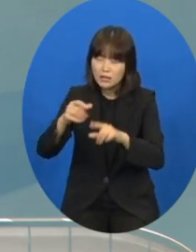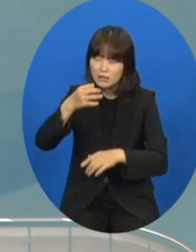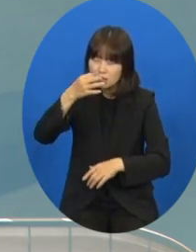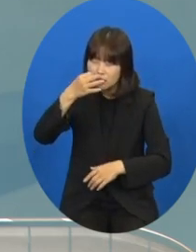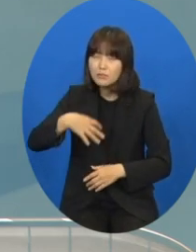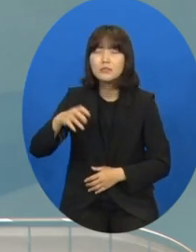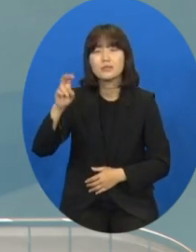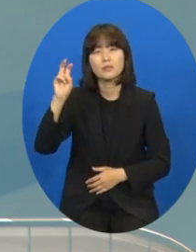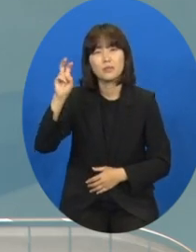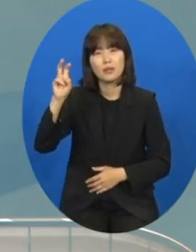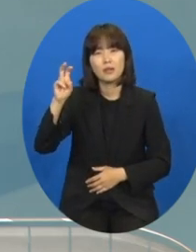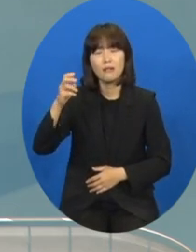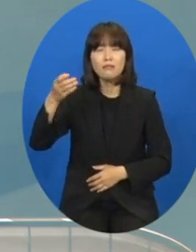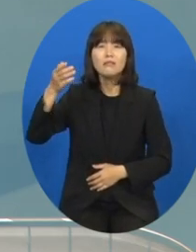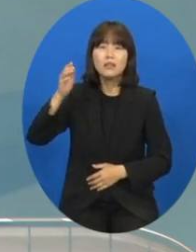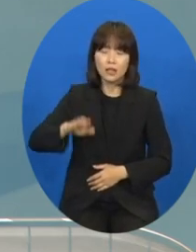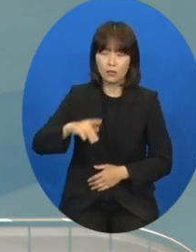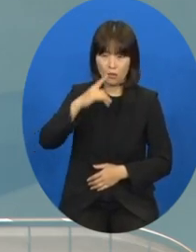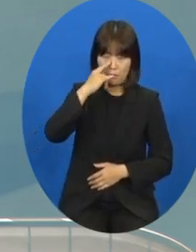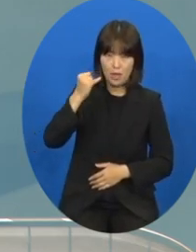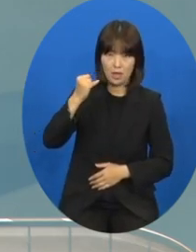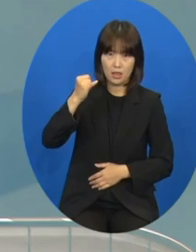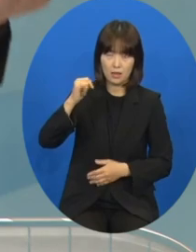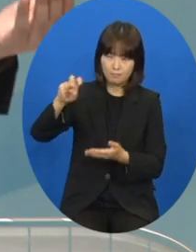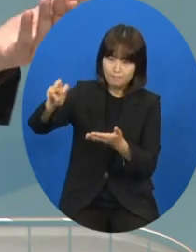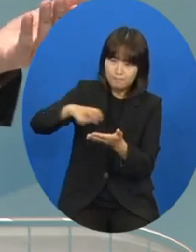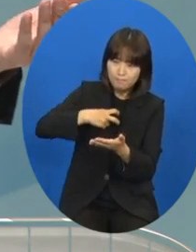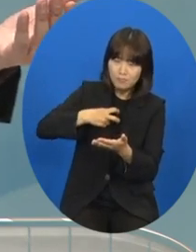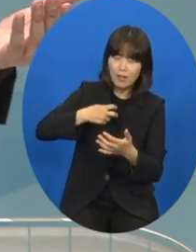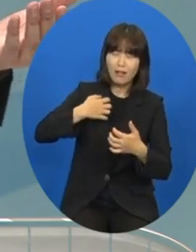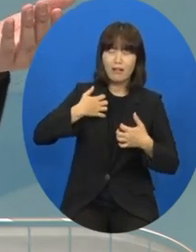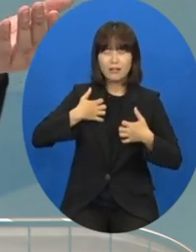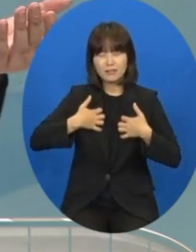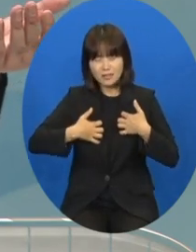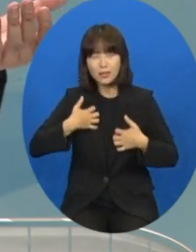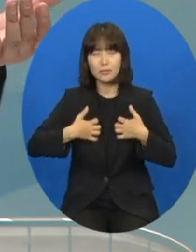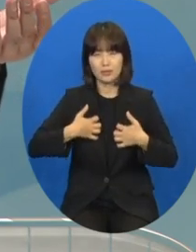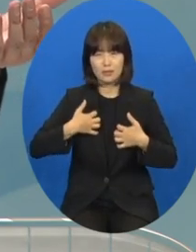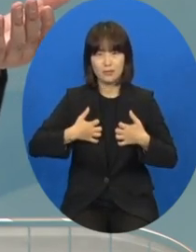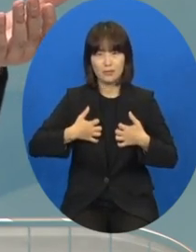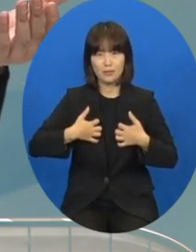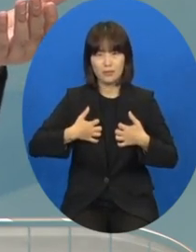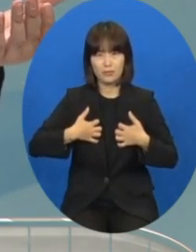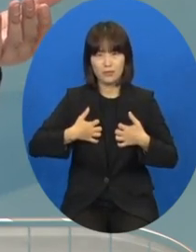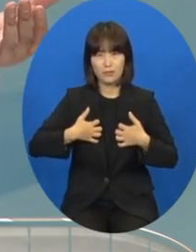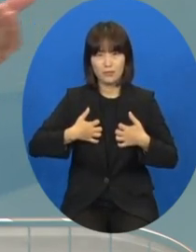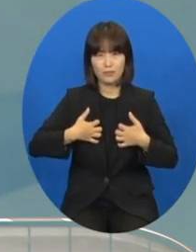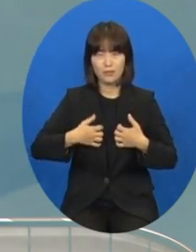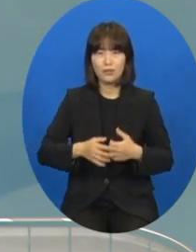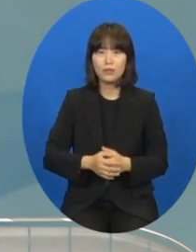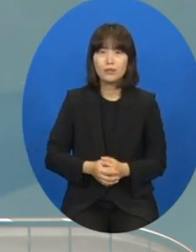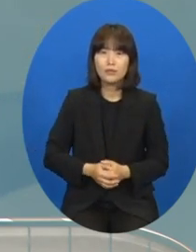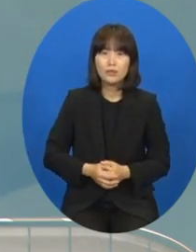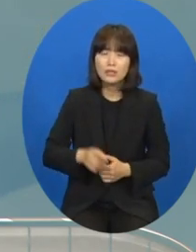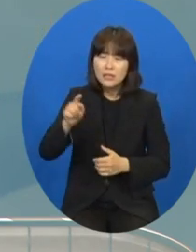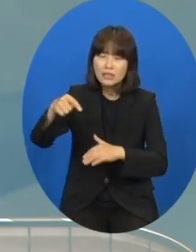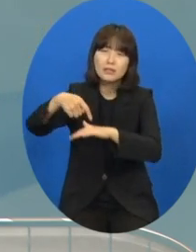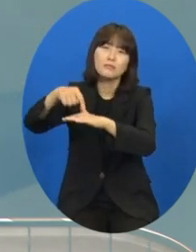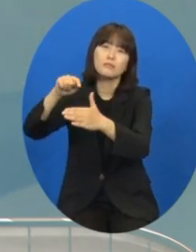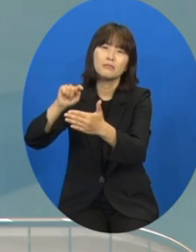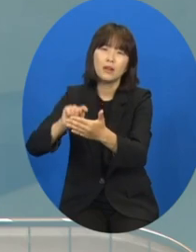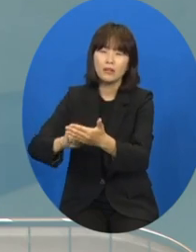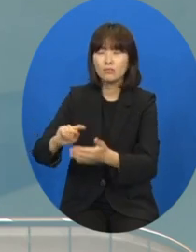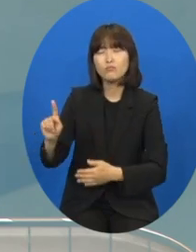힘들었겠습니까? 그런데도 엄마에게 즐겁다고 이렇게 전보를 보낼 수 있는 그 마음이